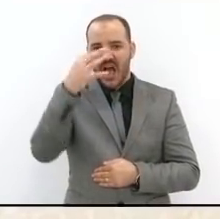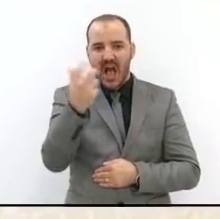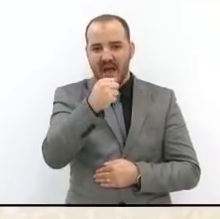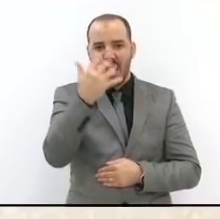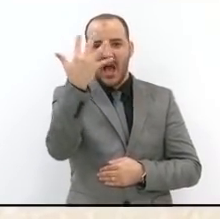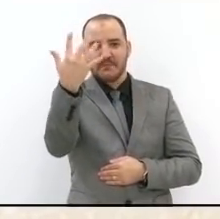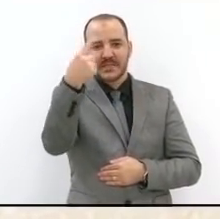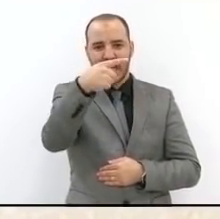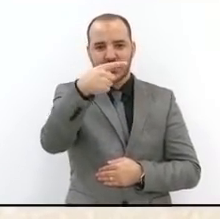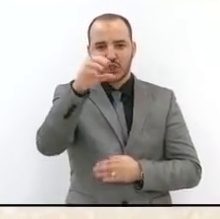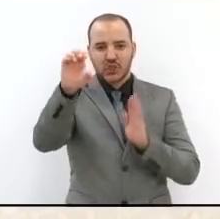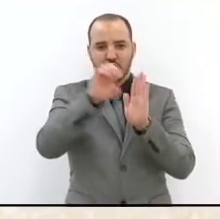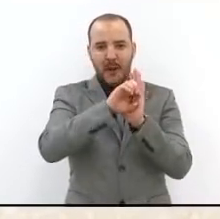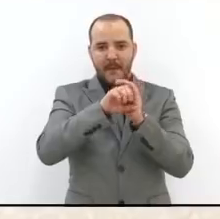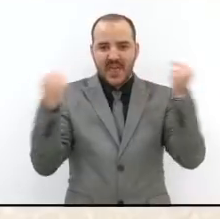الثاني.